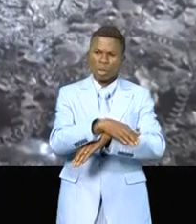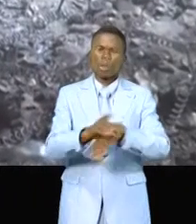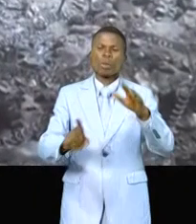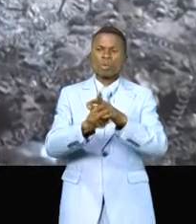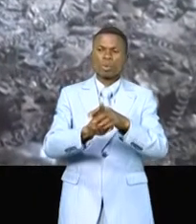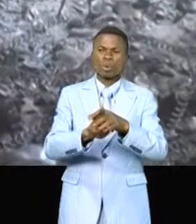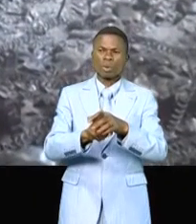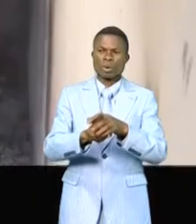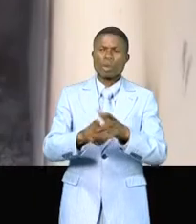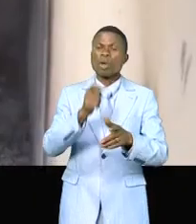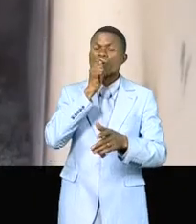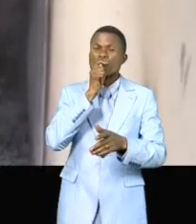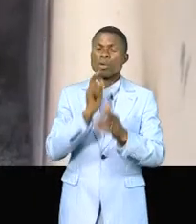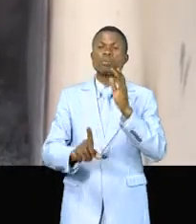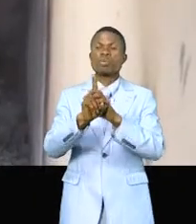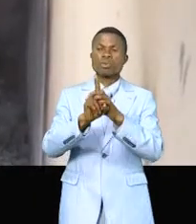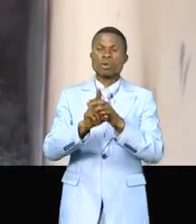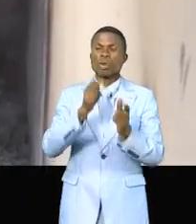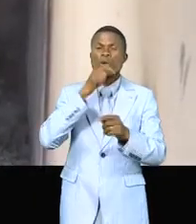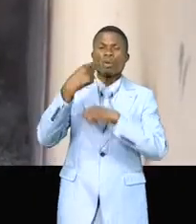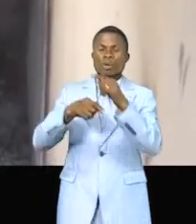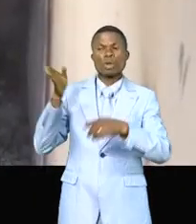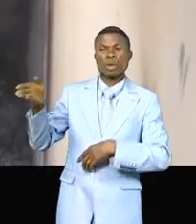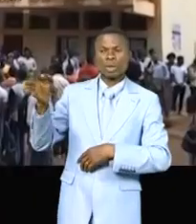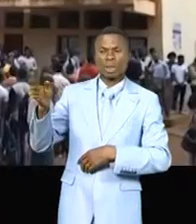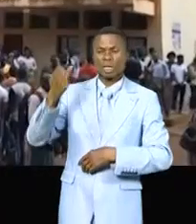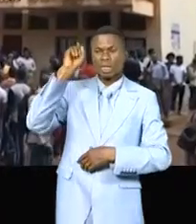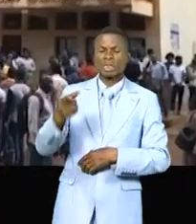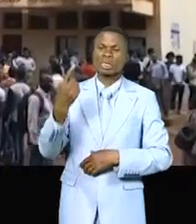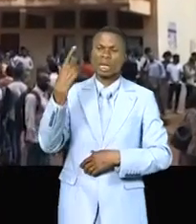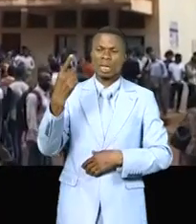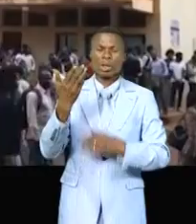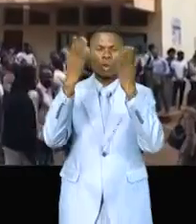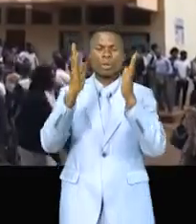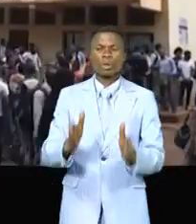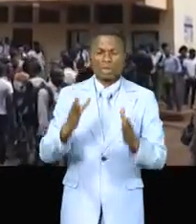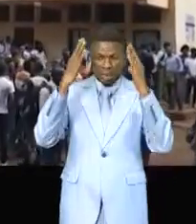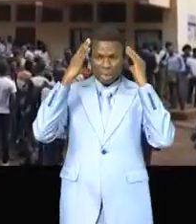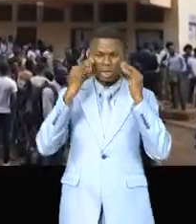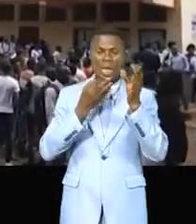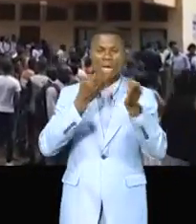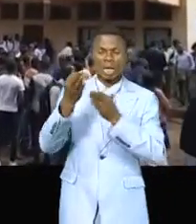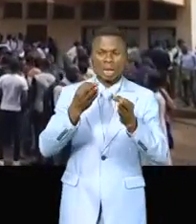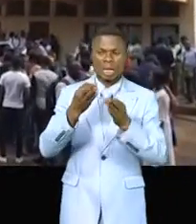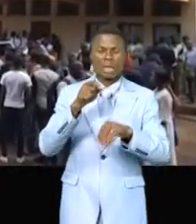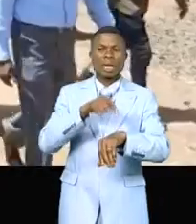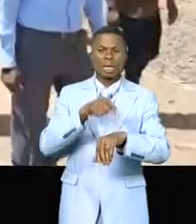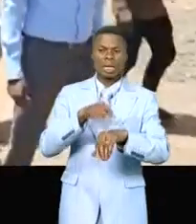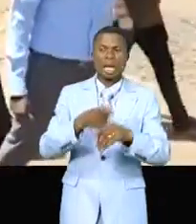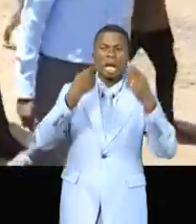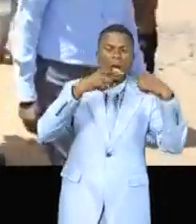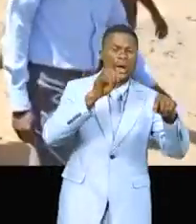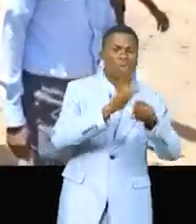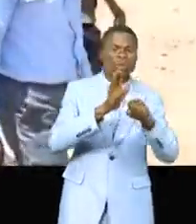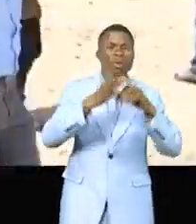la première flamme et le feu serait parti de la chambre 101. Les étudiants en détresse ont indiqué qu'ils ont eu le temps d'alerter